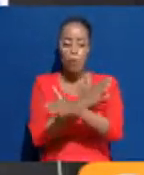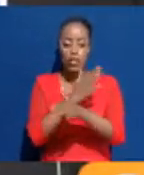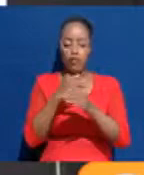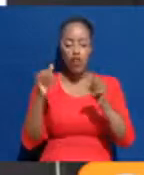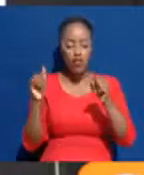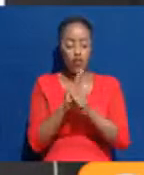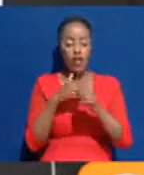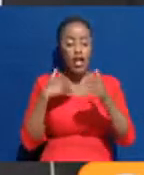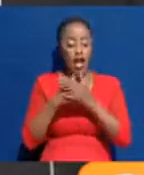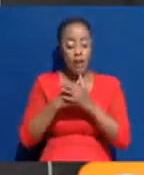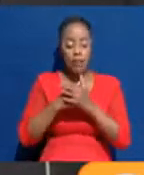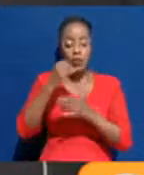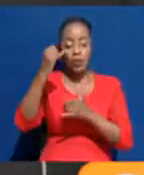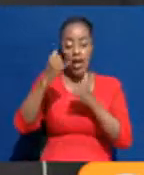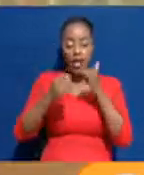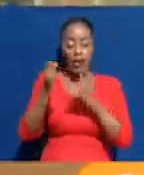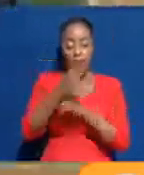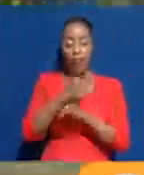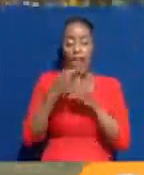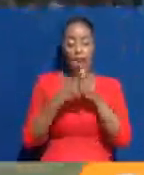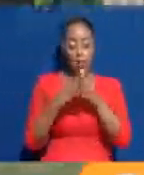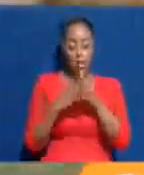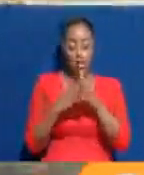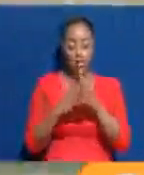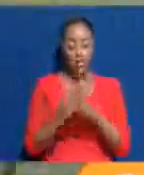hadi mwishoni mwa mwezi Agosti.